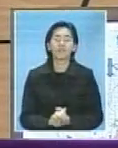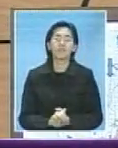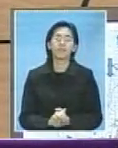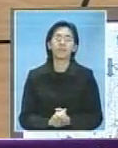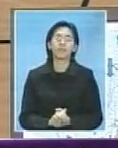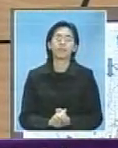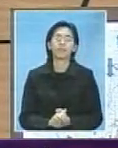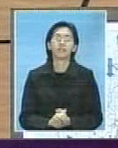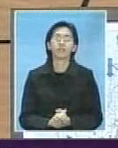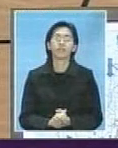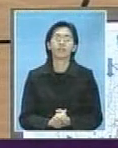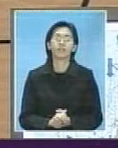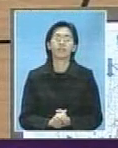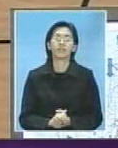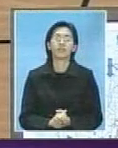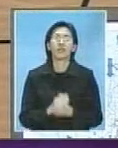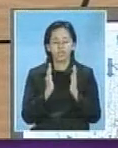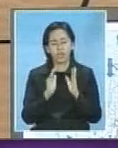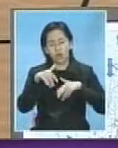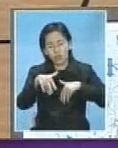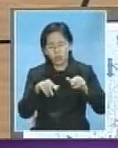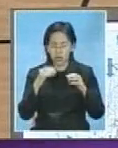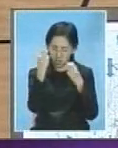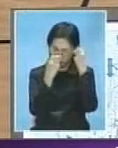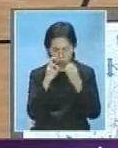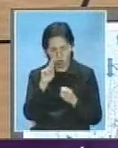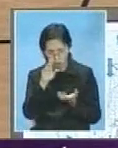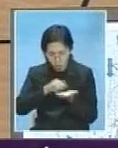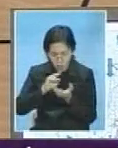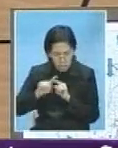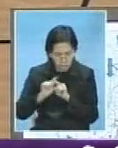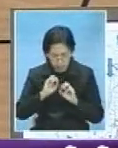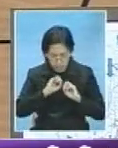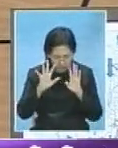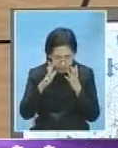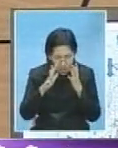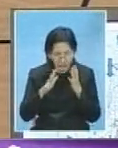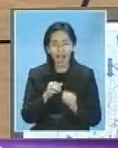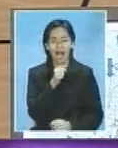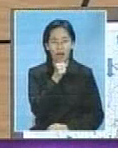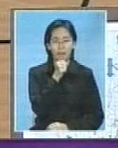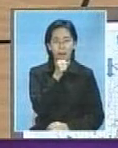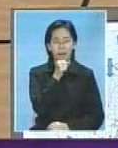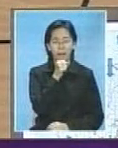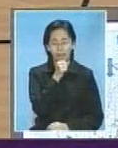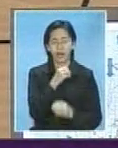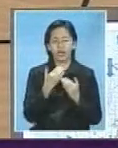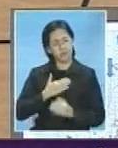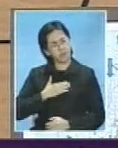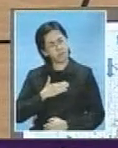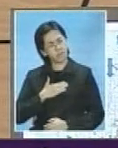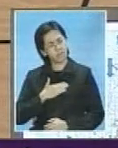ที่มีความสับสนในเรื่องข้อมูลนั้นเนี่ยนะครับได้ออกมายืนยันในประเด็นที่พวกกระผมเ